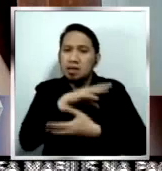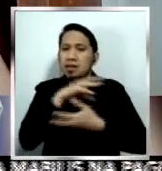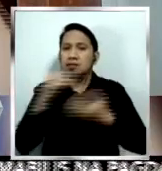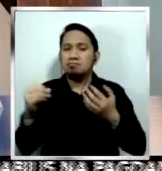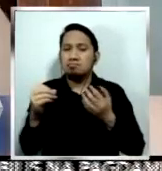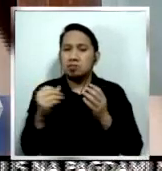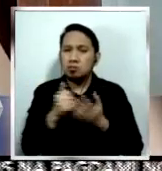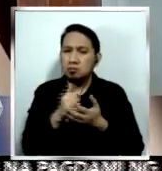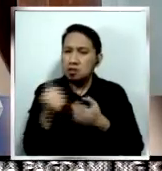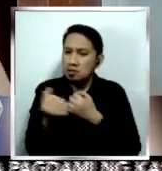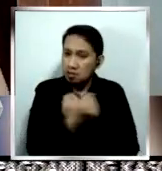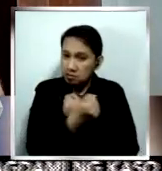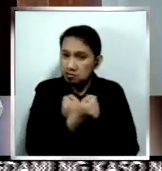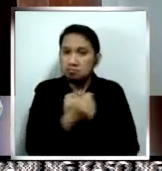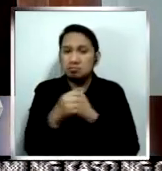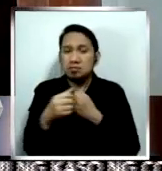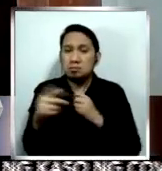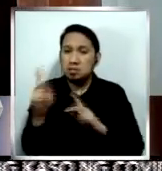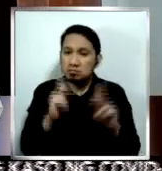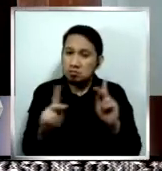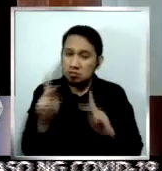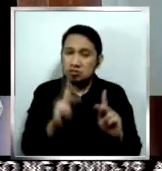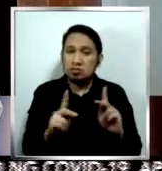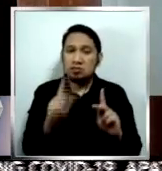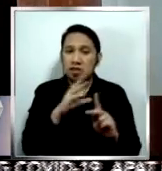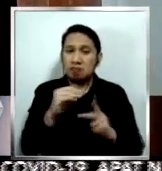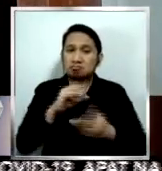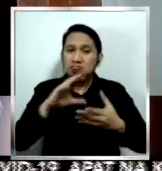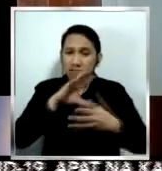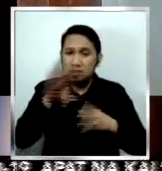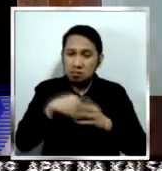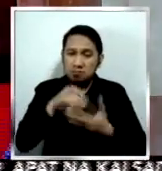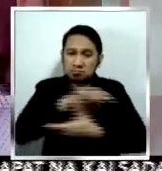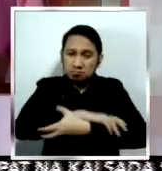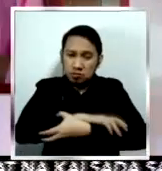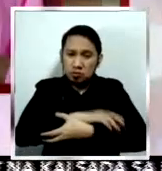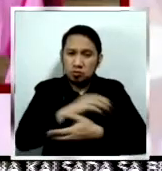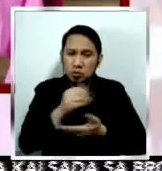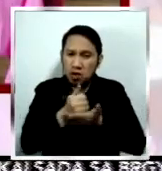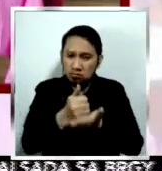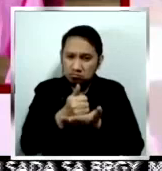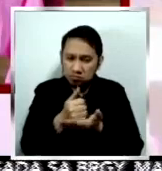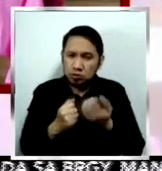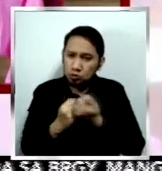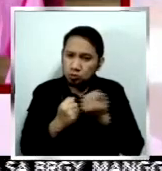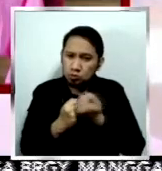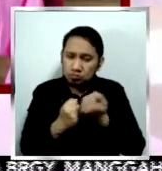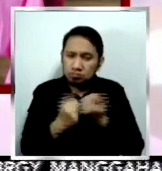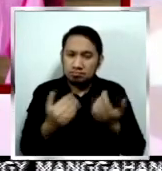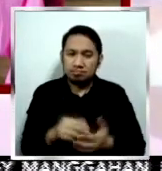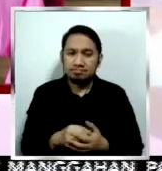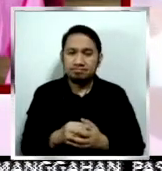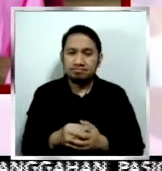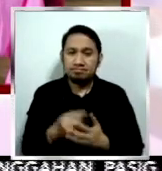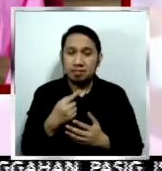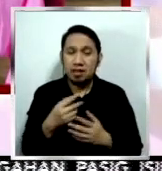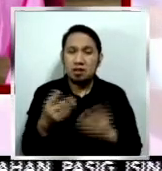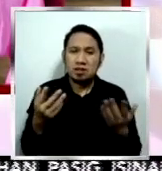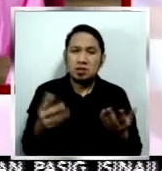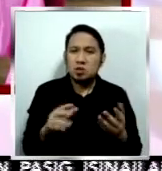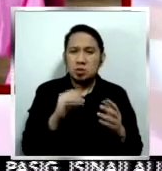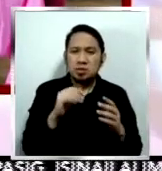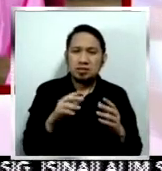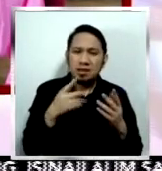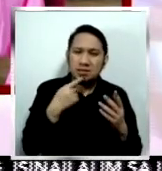na yung bayanihan na nandyan tayo para sa isa't isa. Sabi nga ng kasabihan, walang maliit o malaking